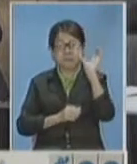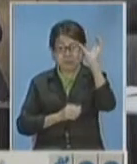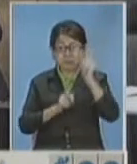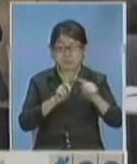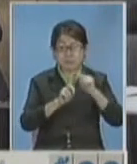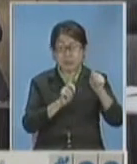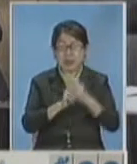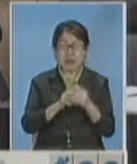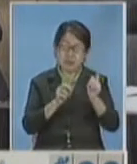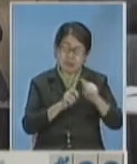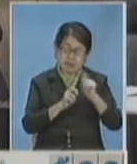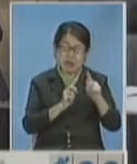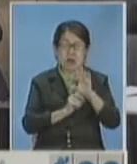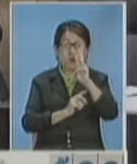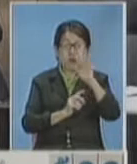ๆเนี่ยโรงเรียน